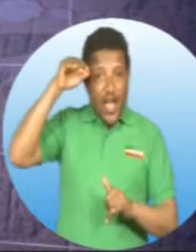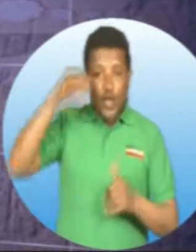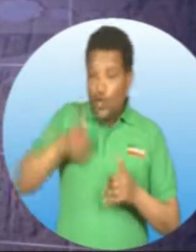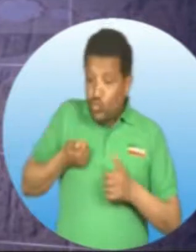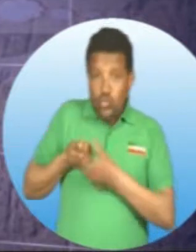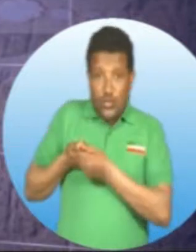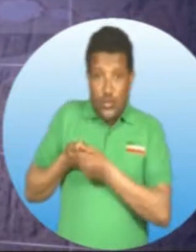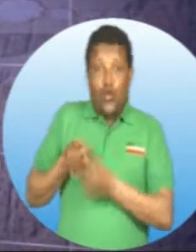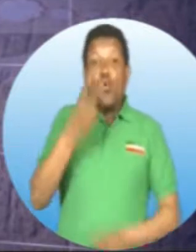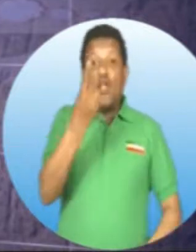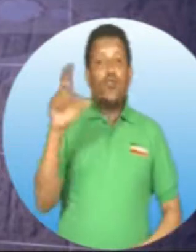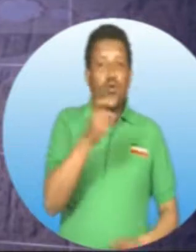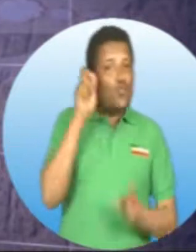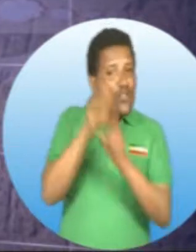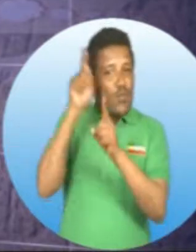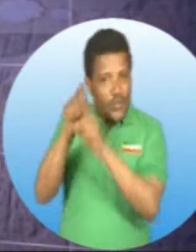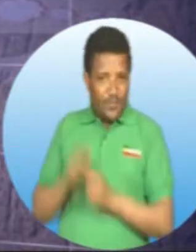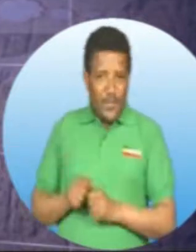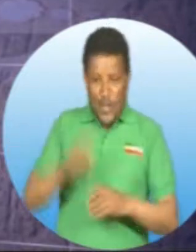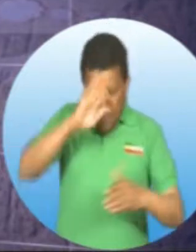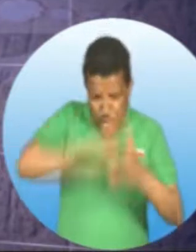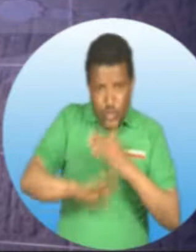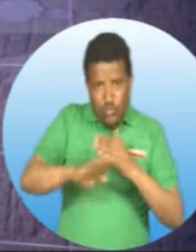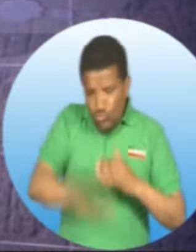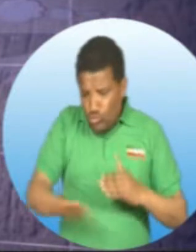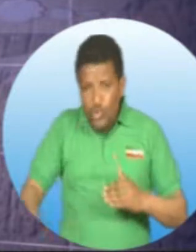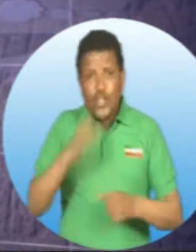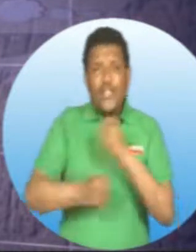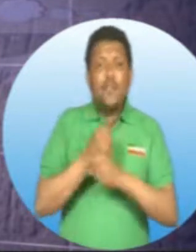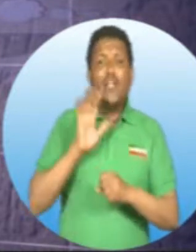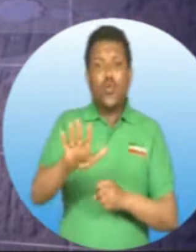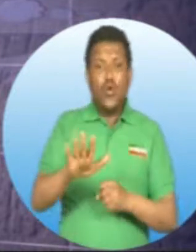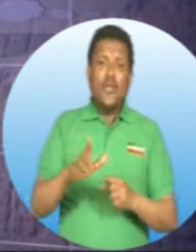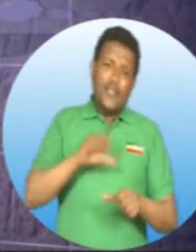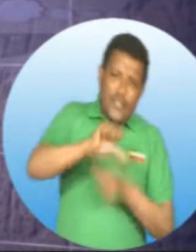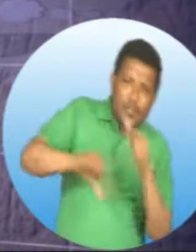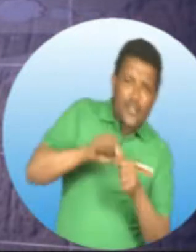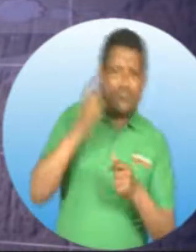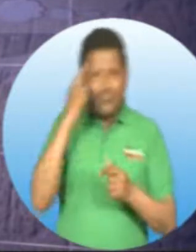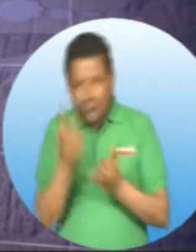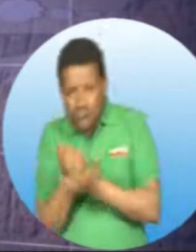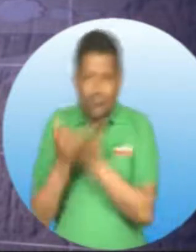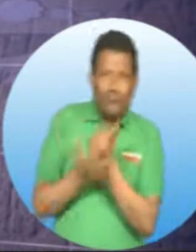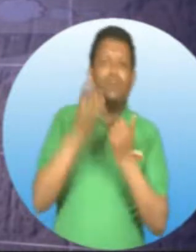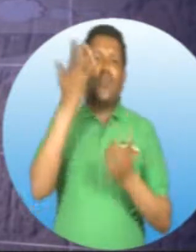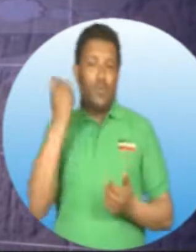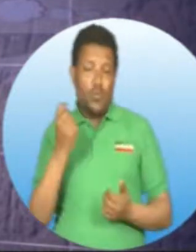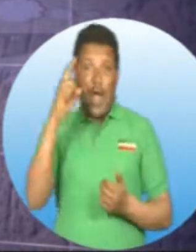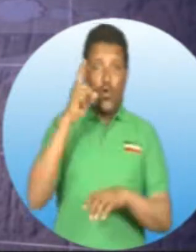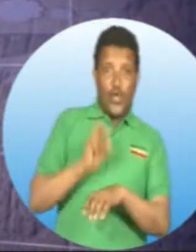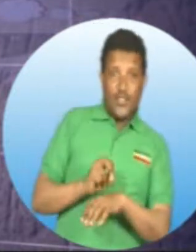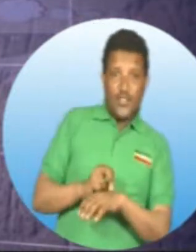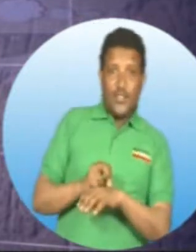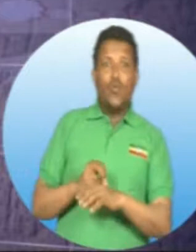ለወላጆቻቸው እንዳህያጡት ሁለት የሆኑት ወንድማማቾች በልጅነት እድሜያቸው እርስ በርሳቸው የሚተሳሰቡ